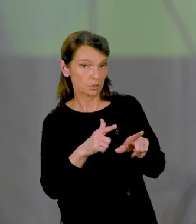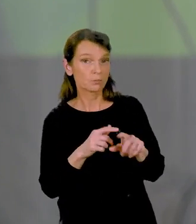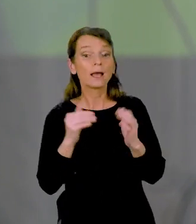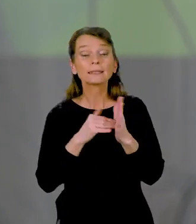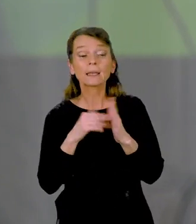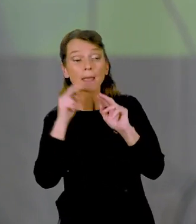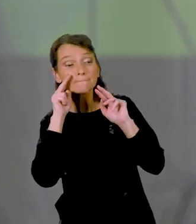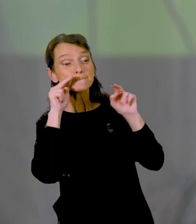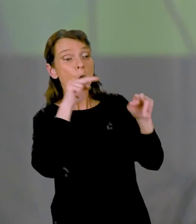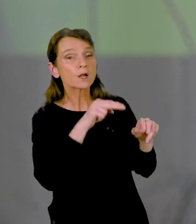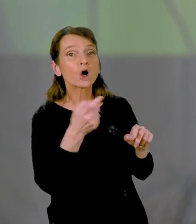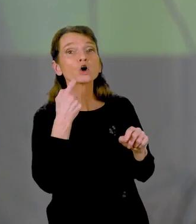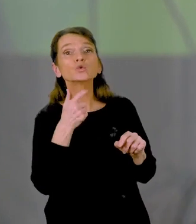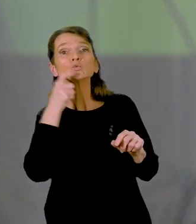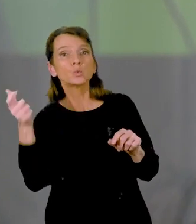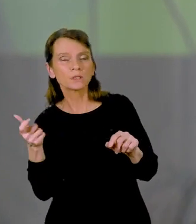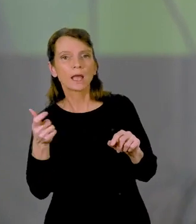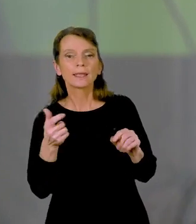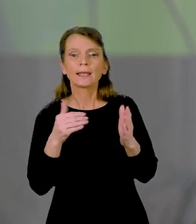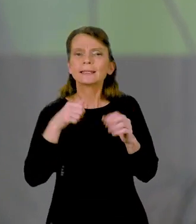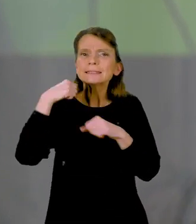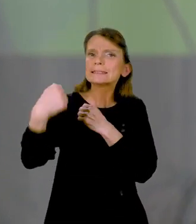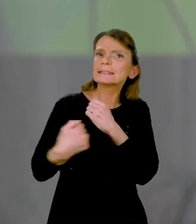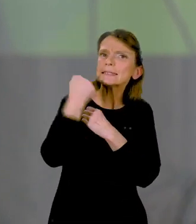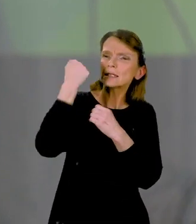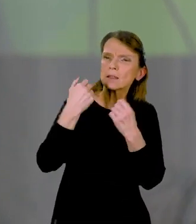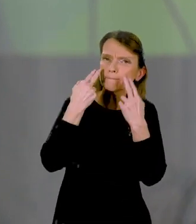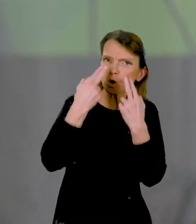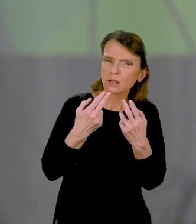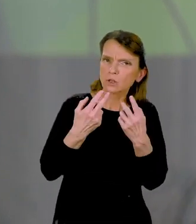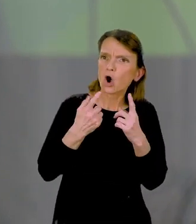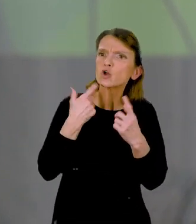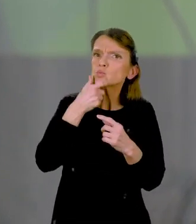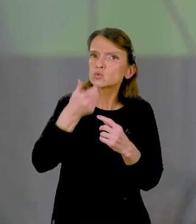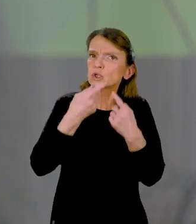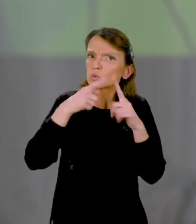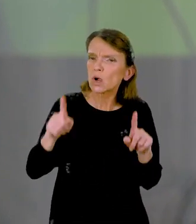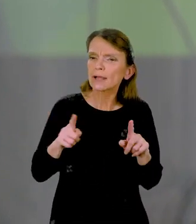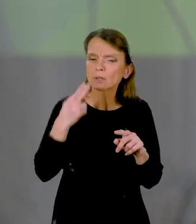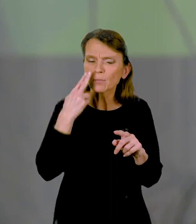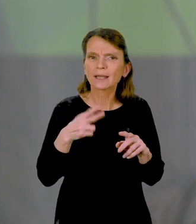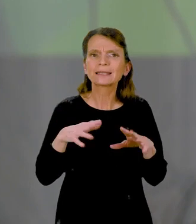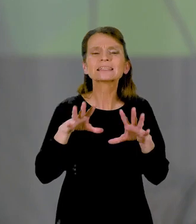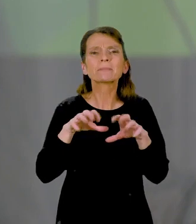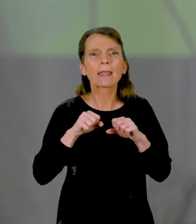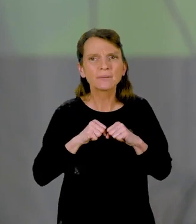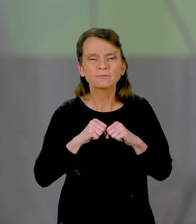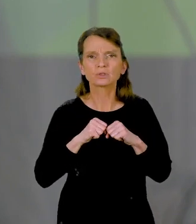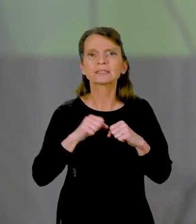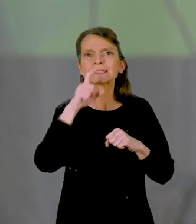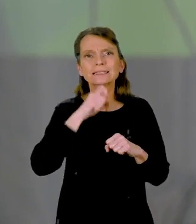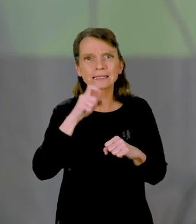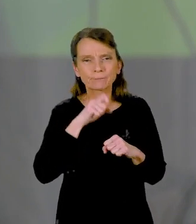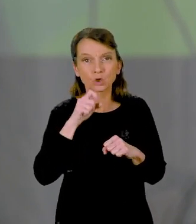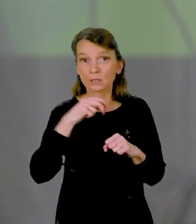zunaj. Drugačnost sili v razmišljanje v kontekstu sprejemljivosti, strpnosti in